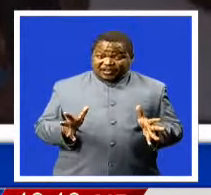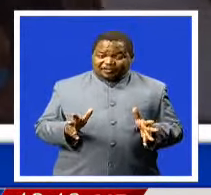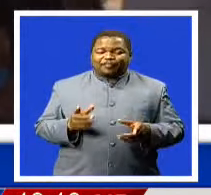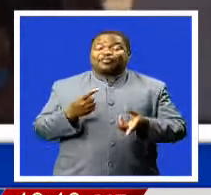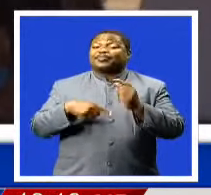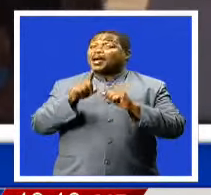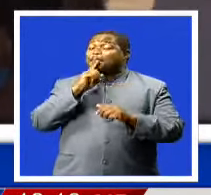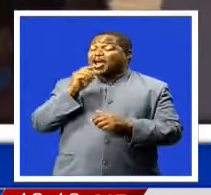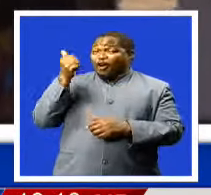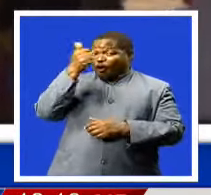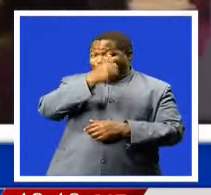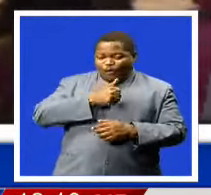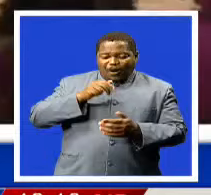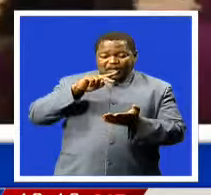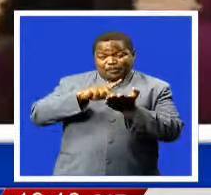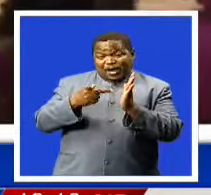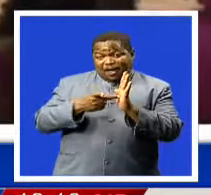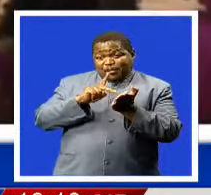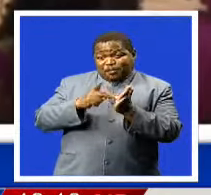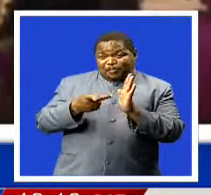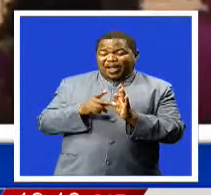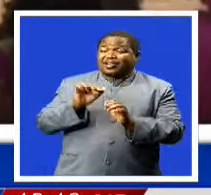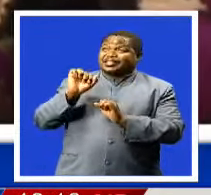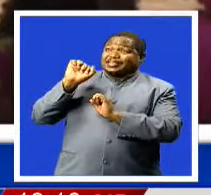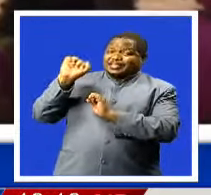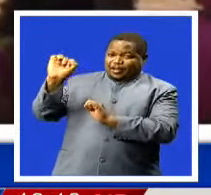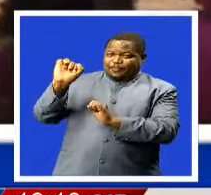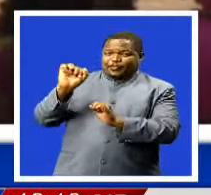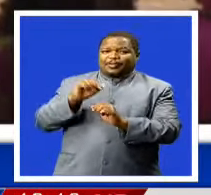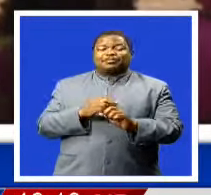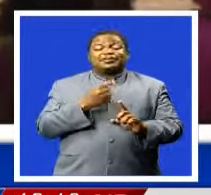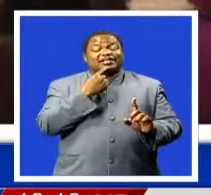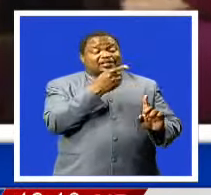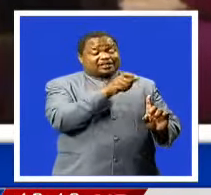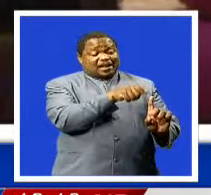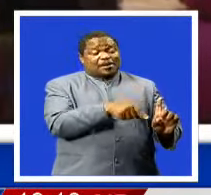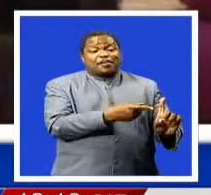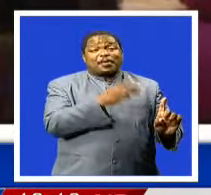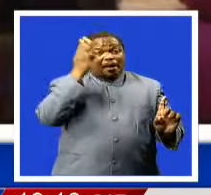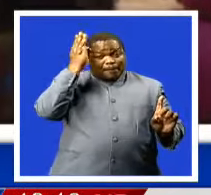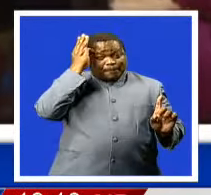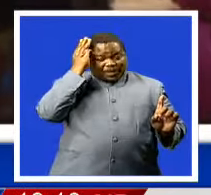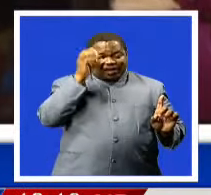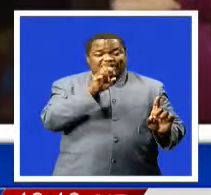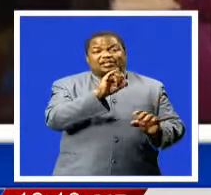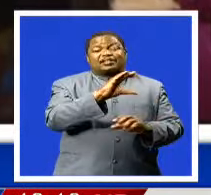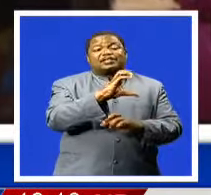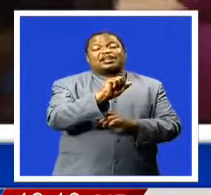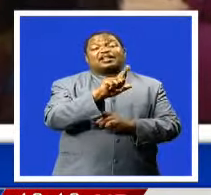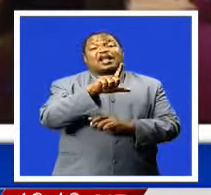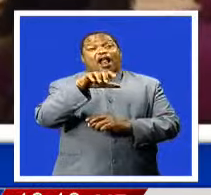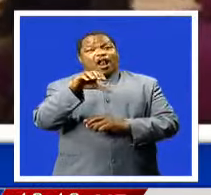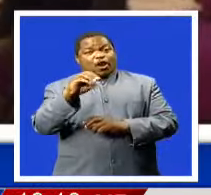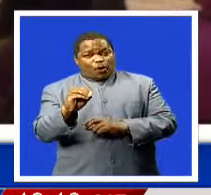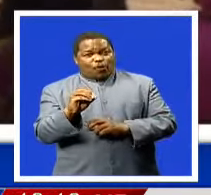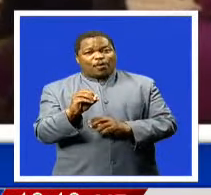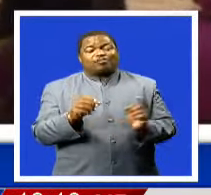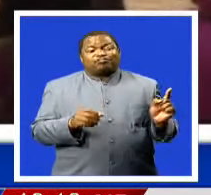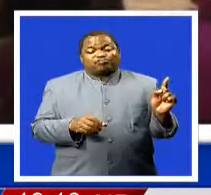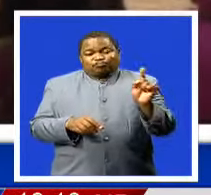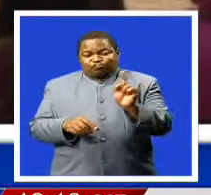yena athi kwekuthi utawukuthinza inhlitiyo yakho nkhosi ngoba uNkulunkulu